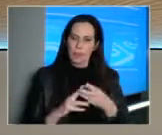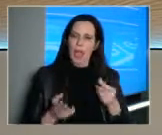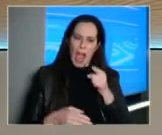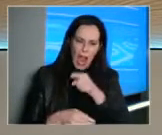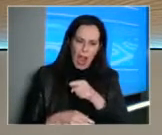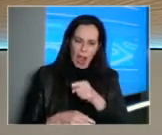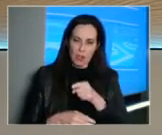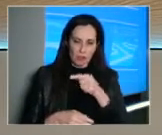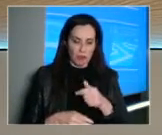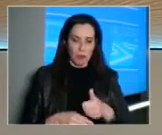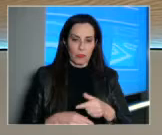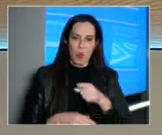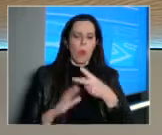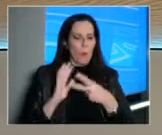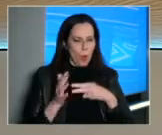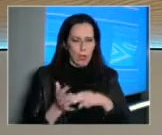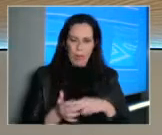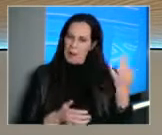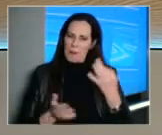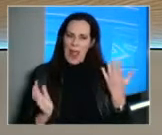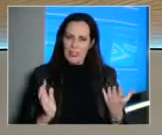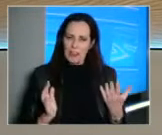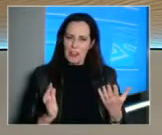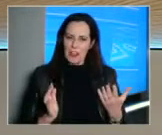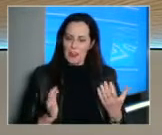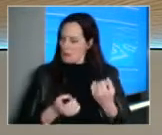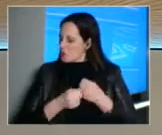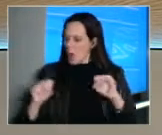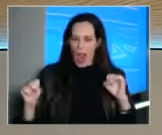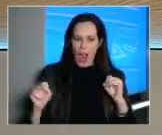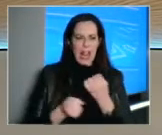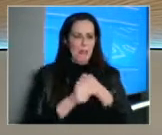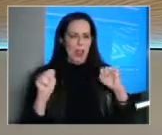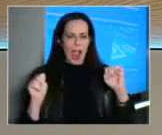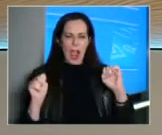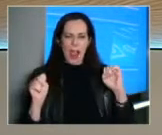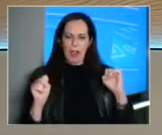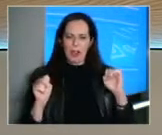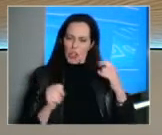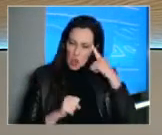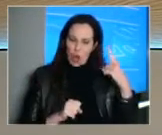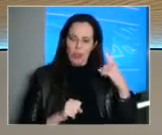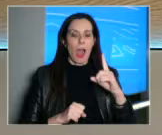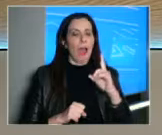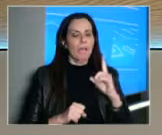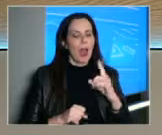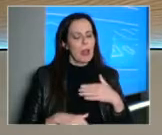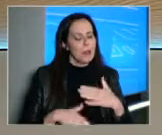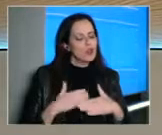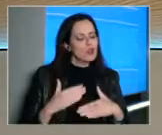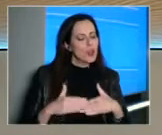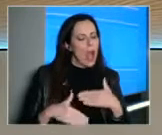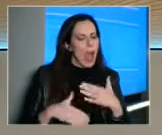ספק, טרודו הוא פוליטיקאי מגניב, הוא משוחרר, הוא ליברל, פתוח, ידען, אבל באיזשהו